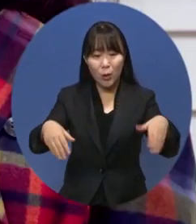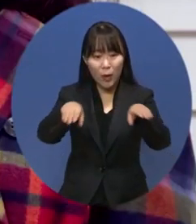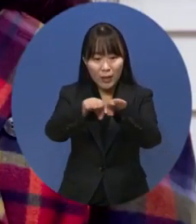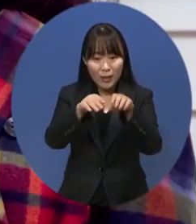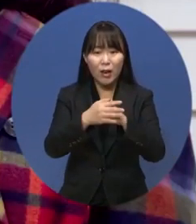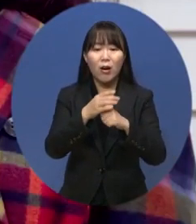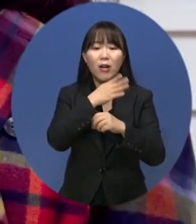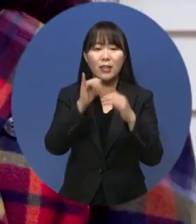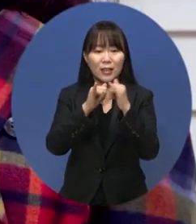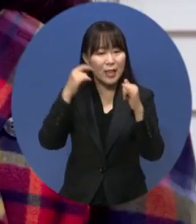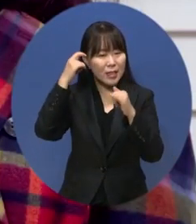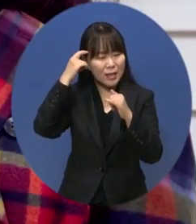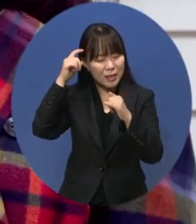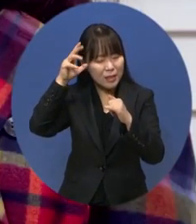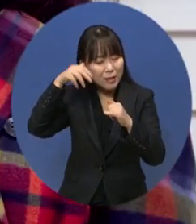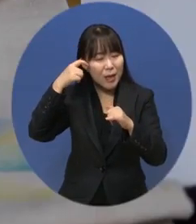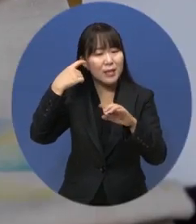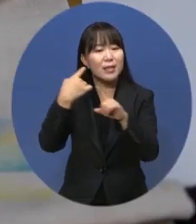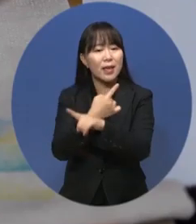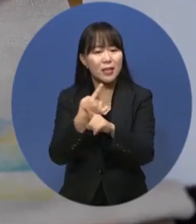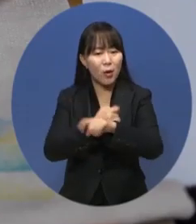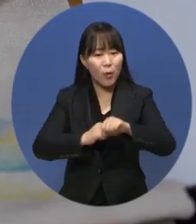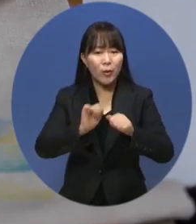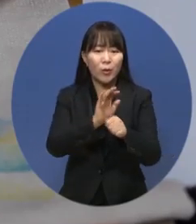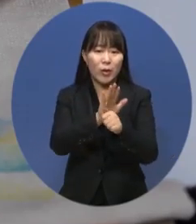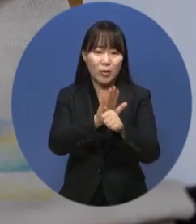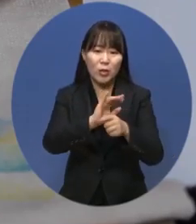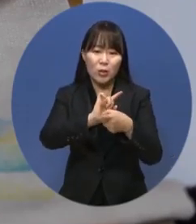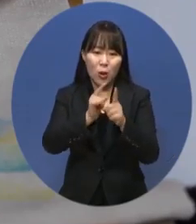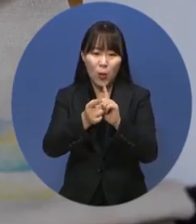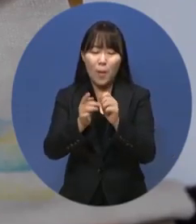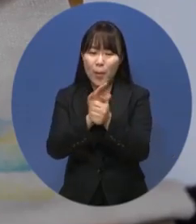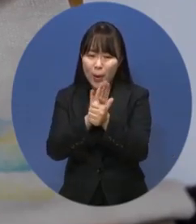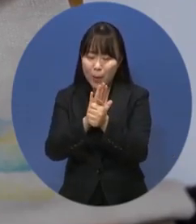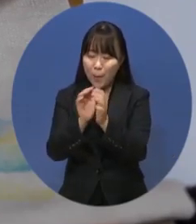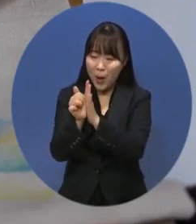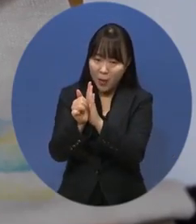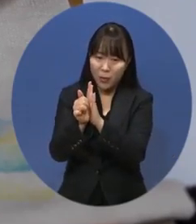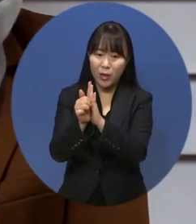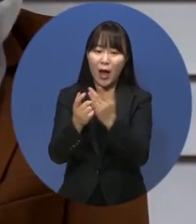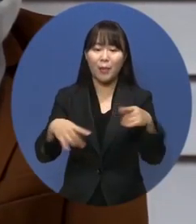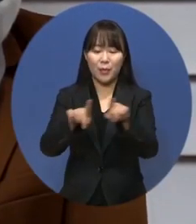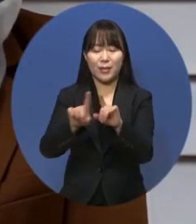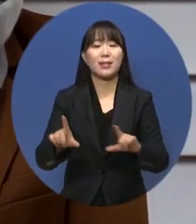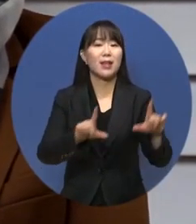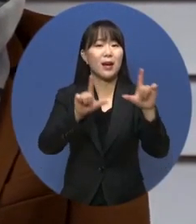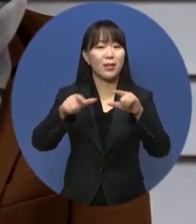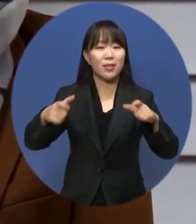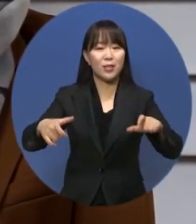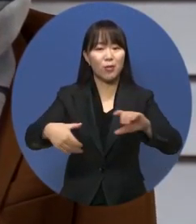어르신들의 치매 인식 개선 활동에 앞장서 주민들이 서로 배려하며 더불어 살아가는 지역